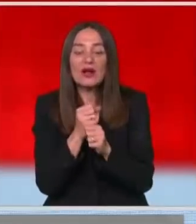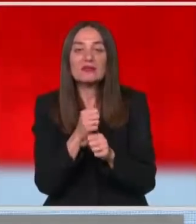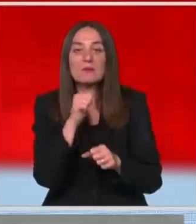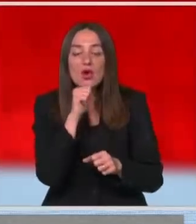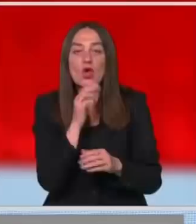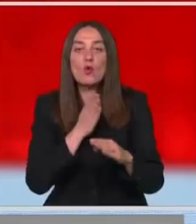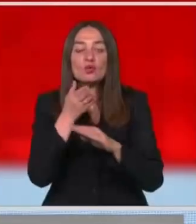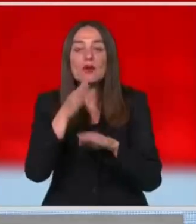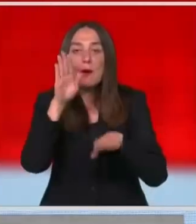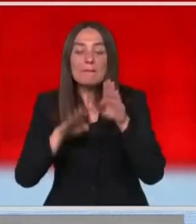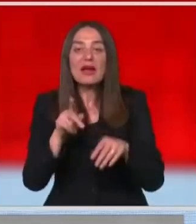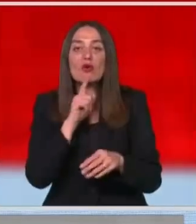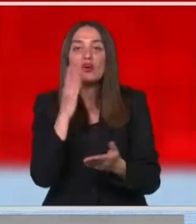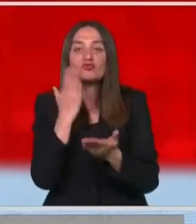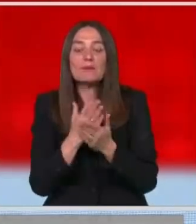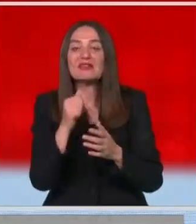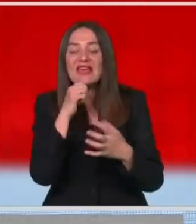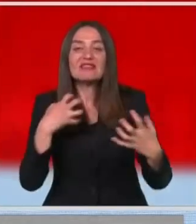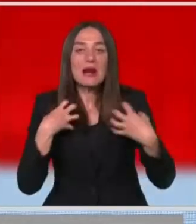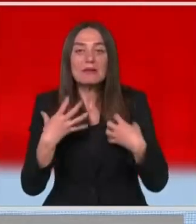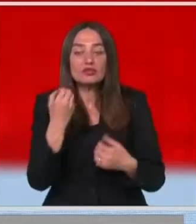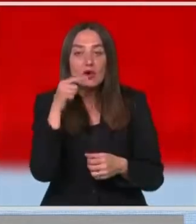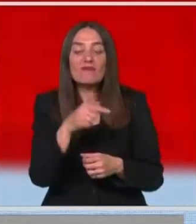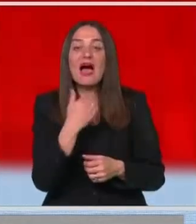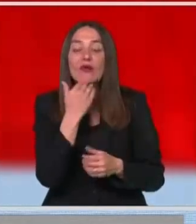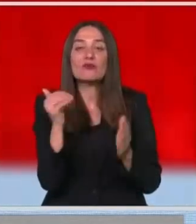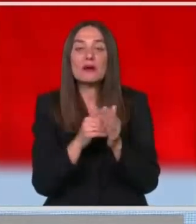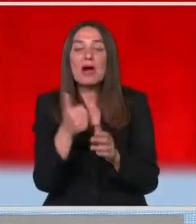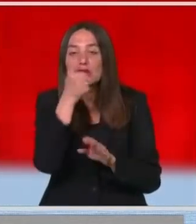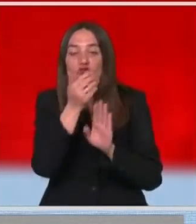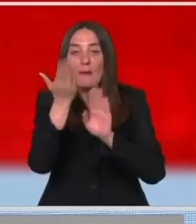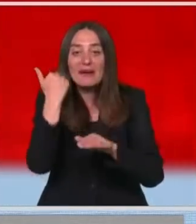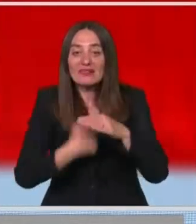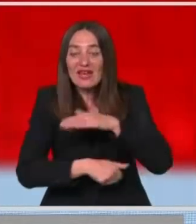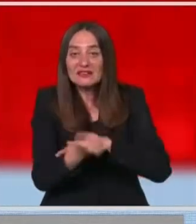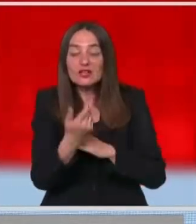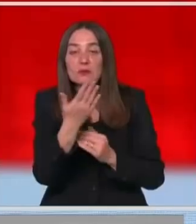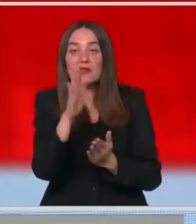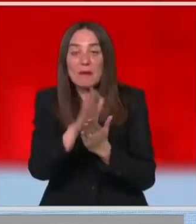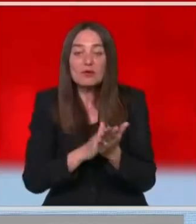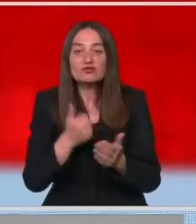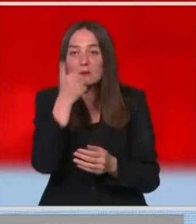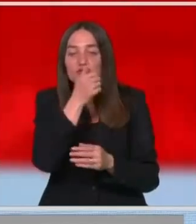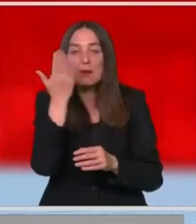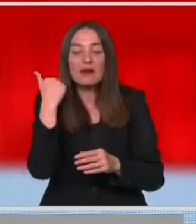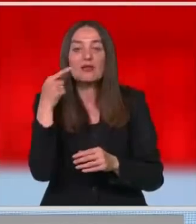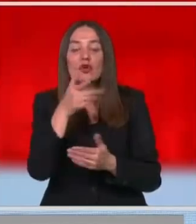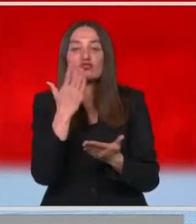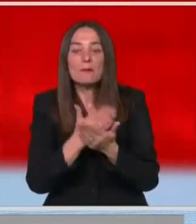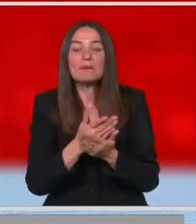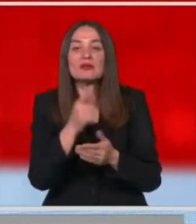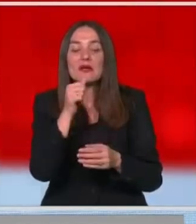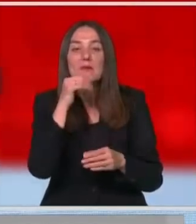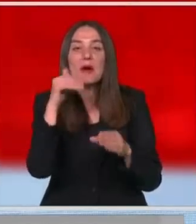da uđemo u mere koje će biti i dramatičnije od ovih ako treba. Ajde što pre da izađemo iz njih, ajde da startujemo što pre. To će nam biti, znači,